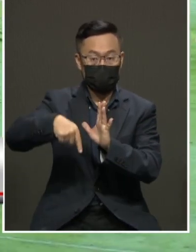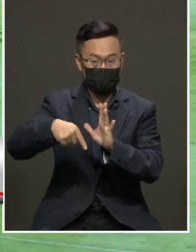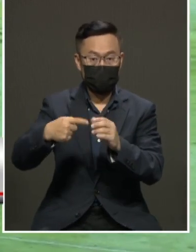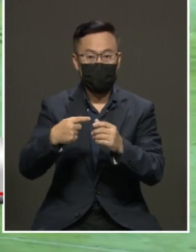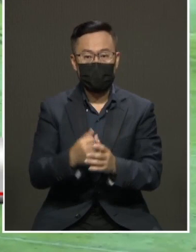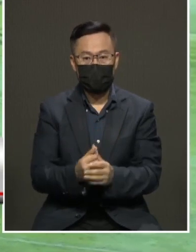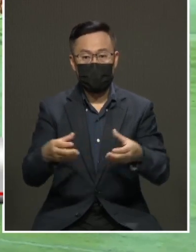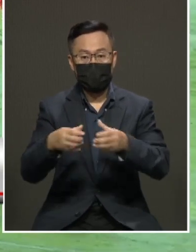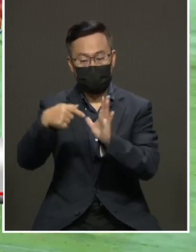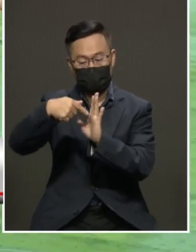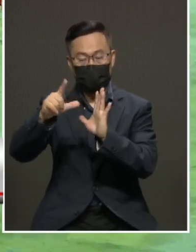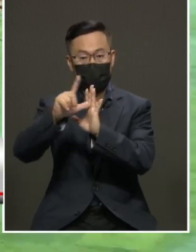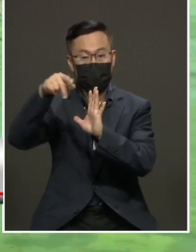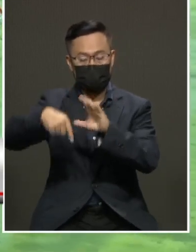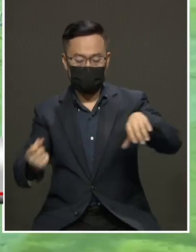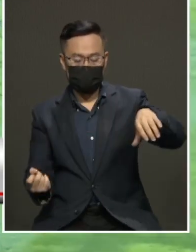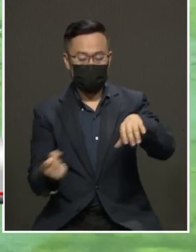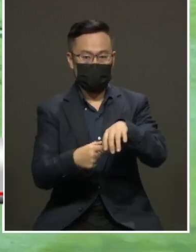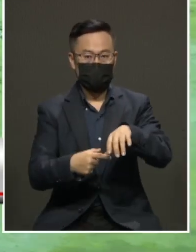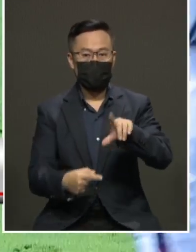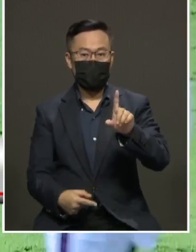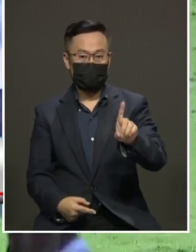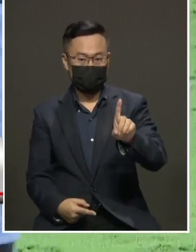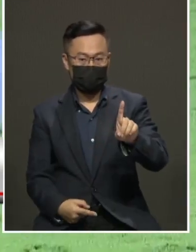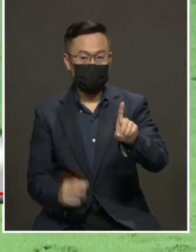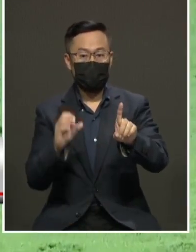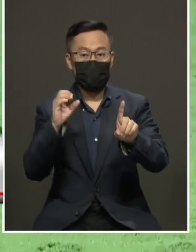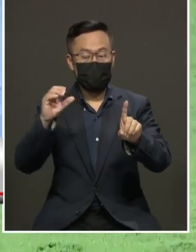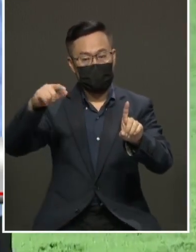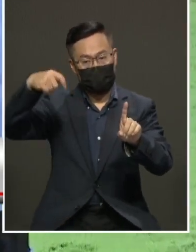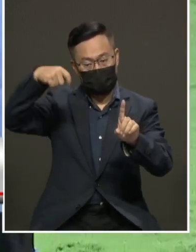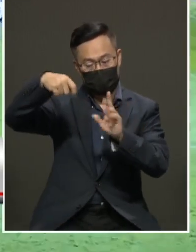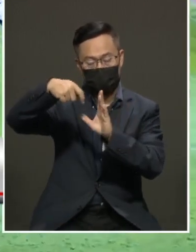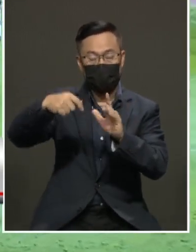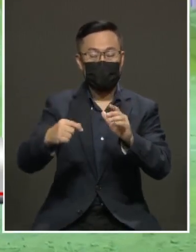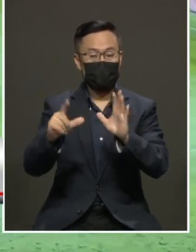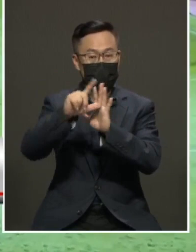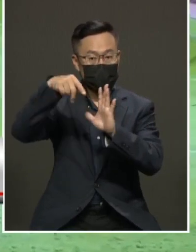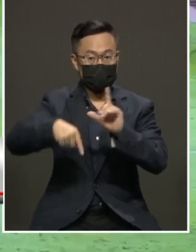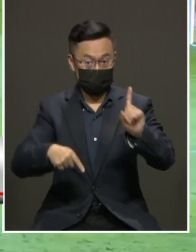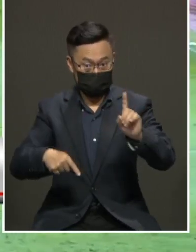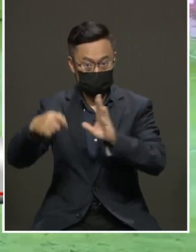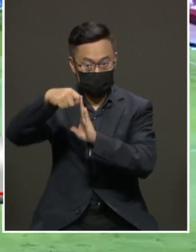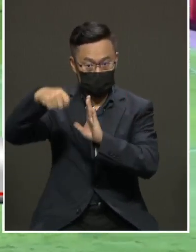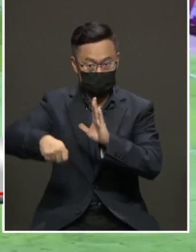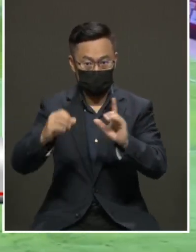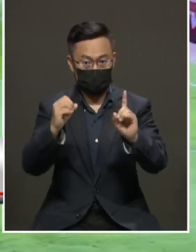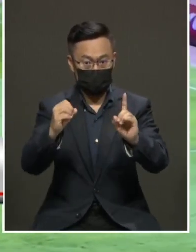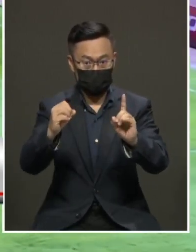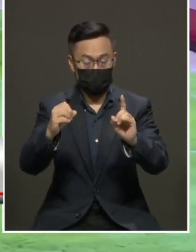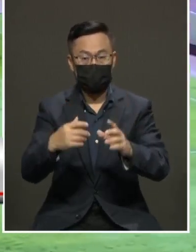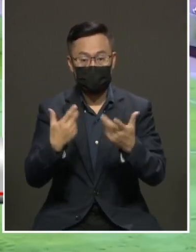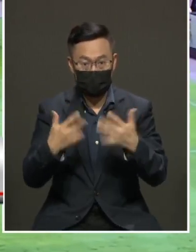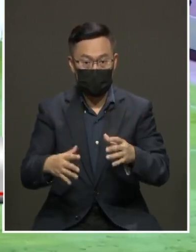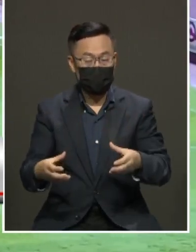ที่รับหน้าที่สังหารคือเจฟเฟนซูเรสก็ยิงเข้าไปลูกนี้ค่ะลำพูนขึ้นนำ1ประตูต่อ0แต่ว่าโ